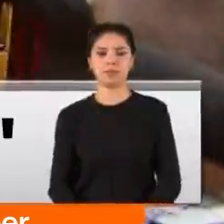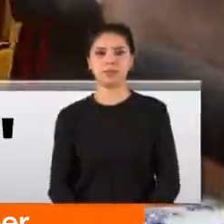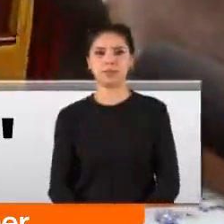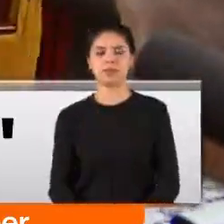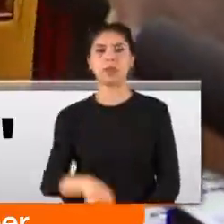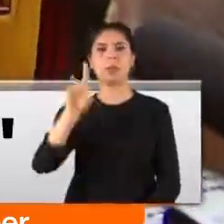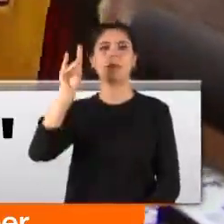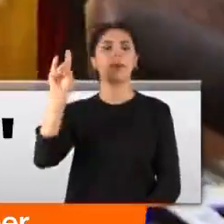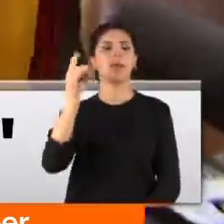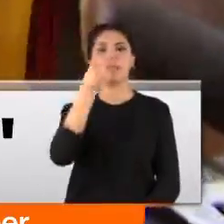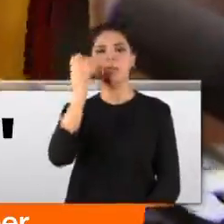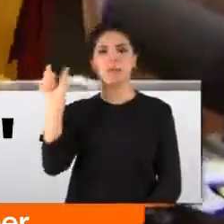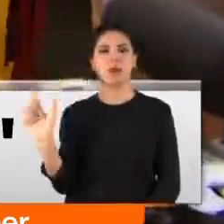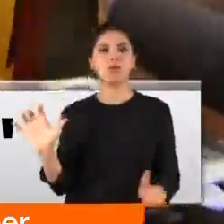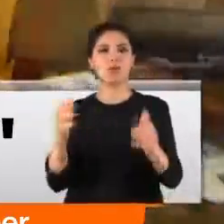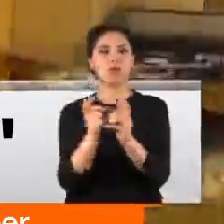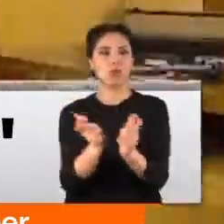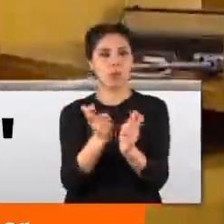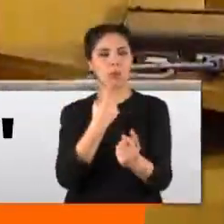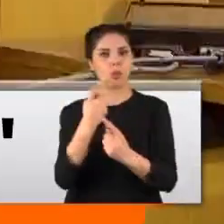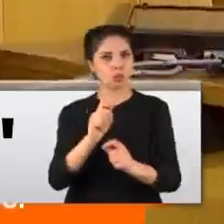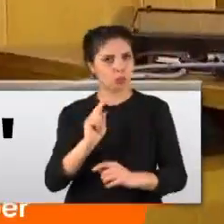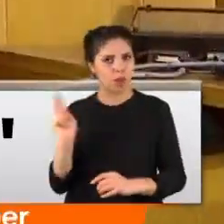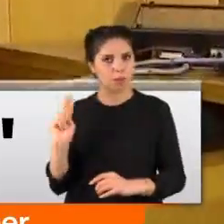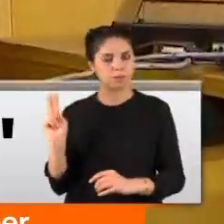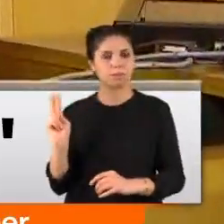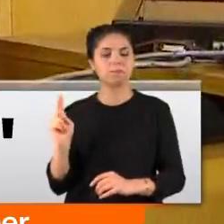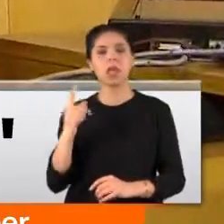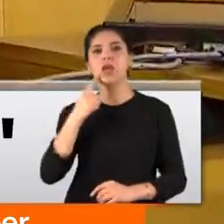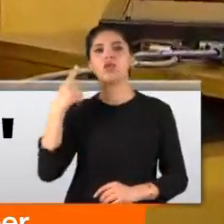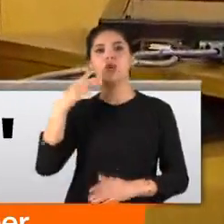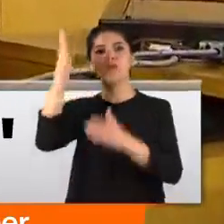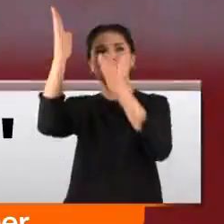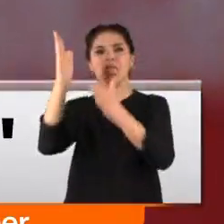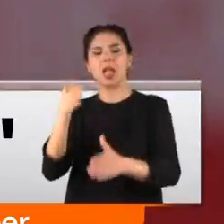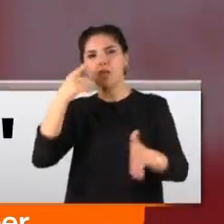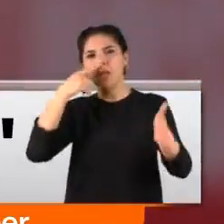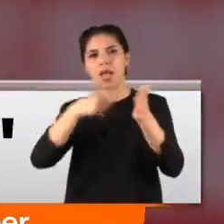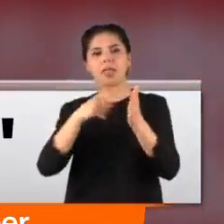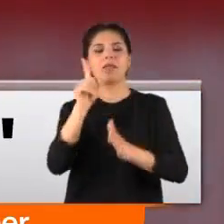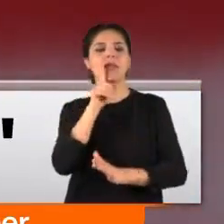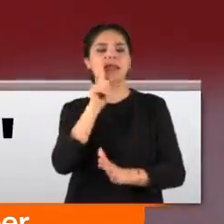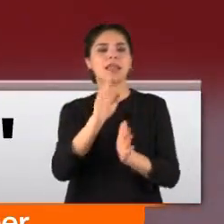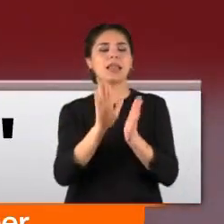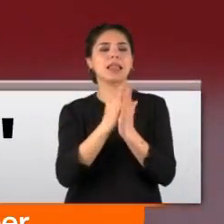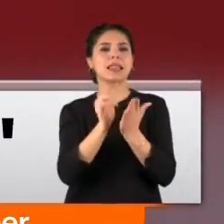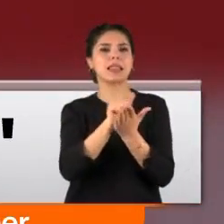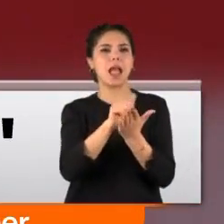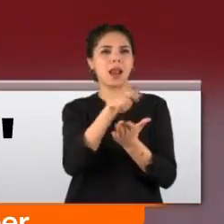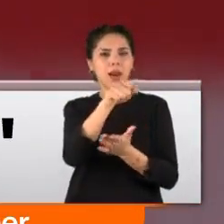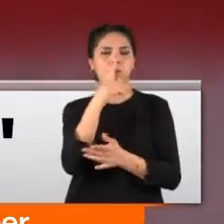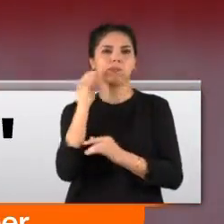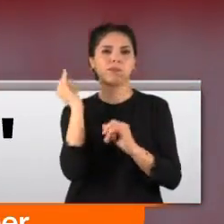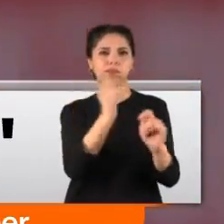MHP lideri Devlet Bahçeli partisinin grup toplantısında konuştu. Cumhurbaşkanını hedef alan İngiliz Ekonomist dergisini de